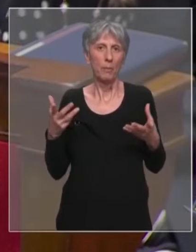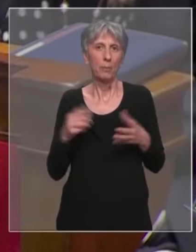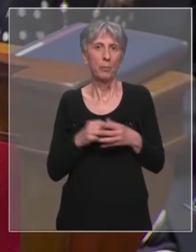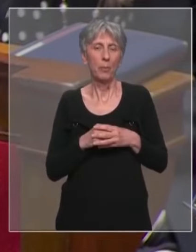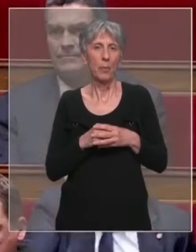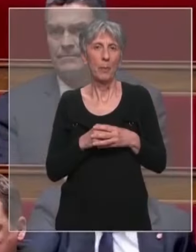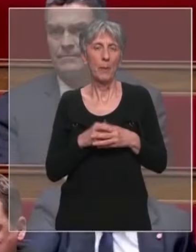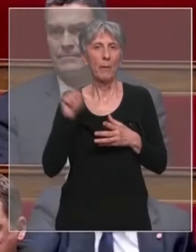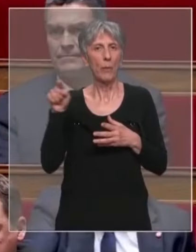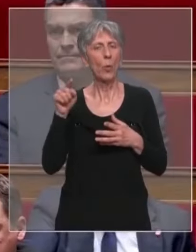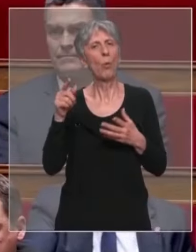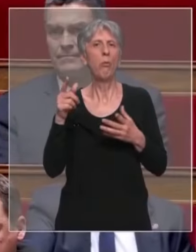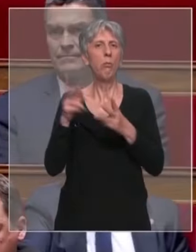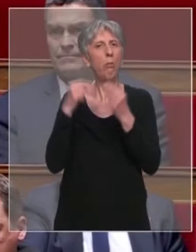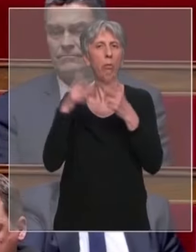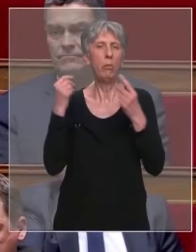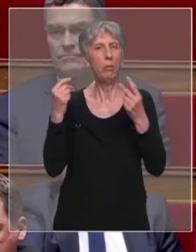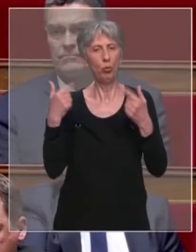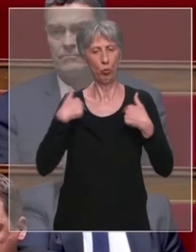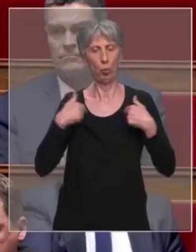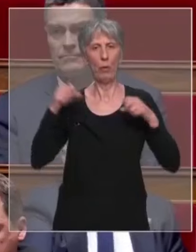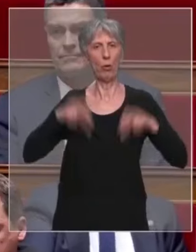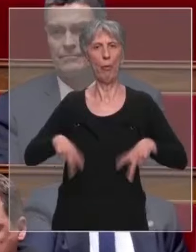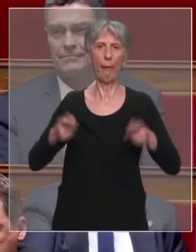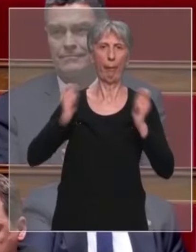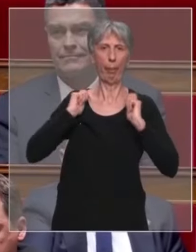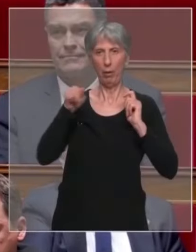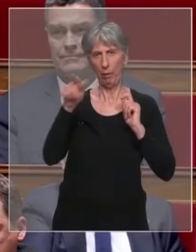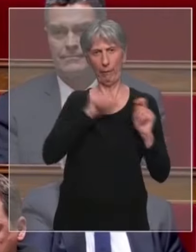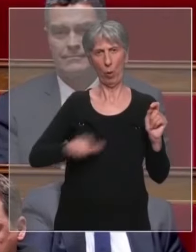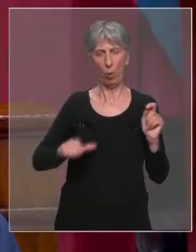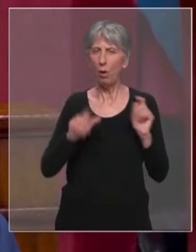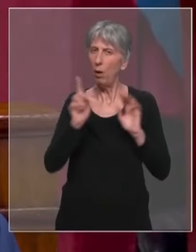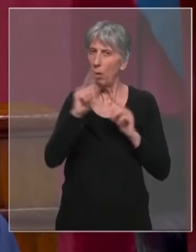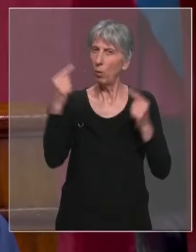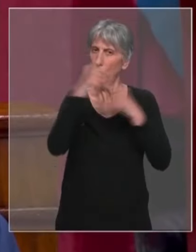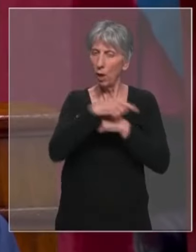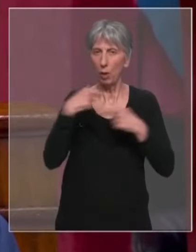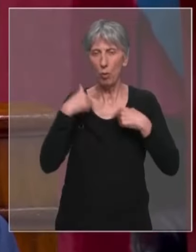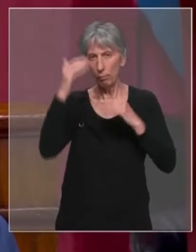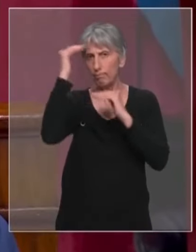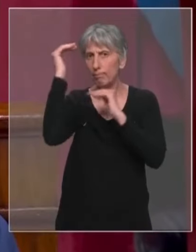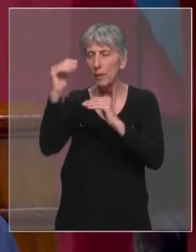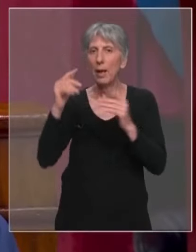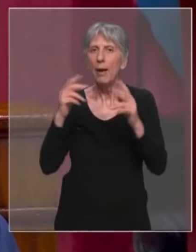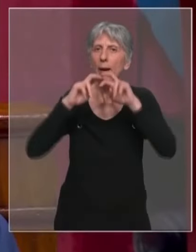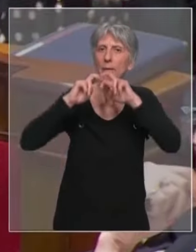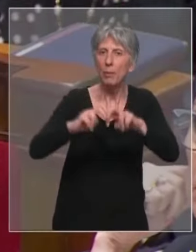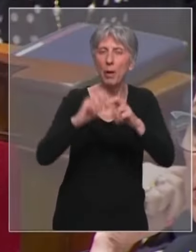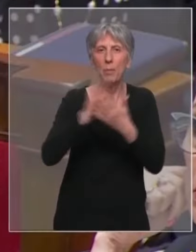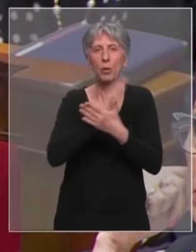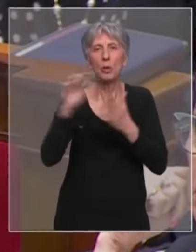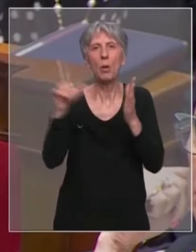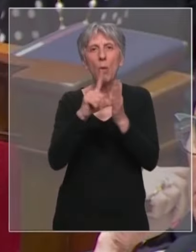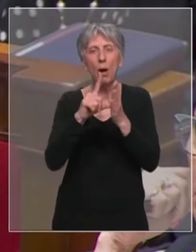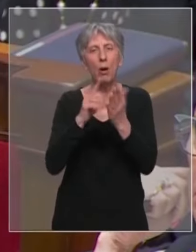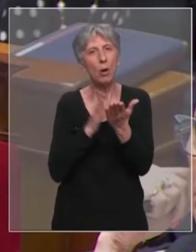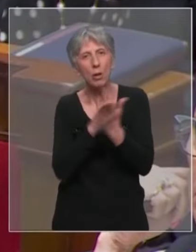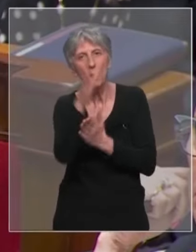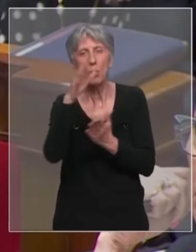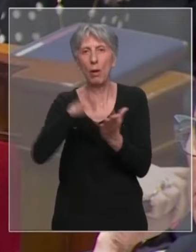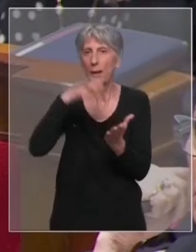que de caricaturer l'action du gouvernement, nous comptons sur vous pour que, dans l'examen du projet de loi orientation agricole, vous